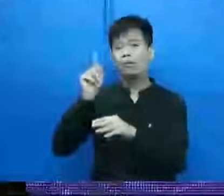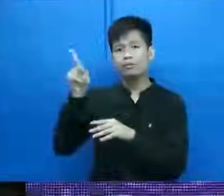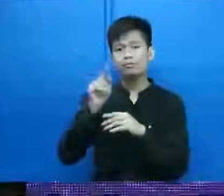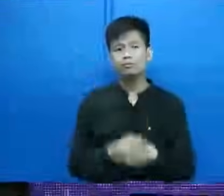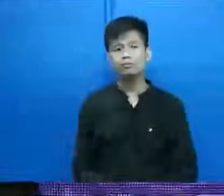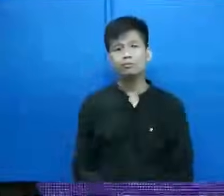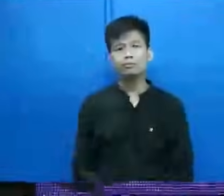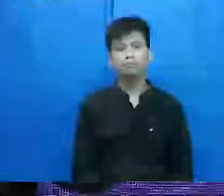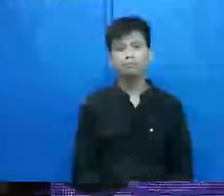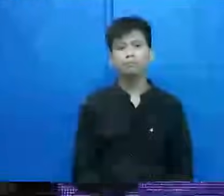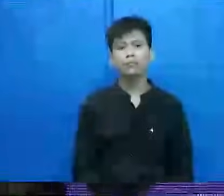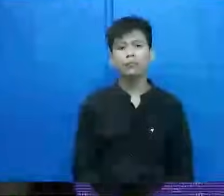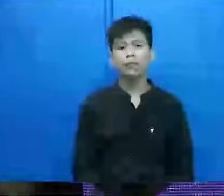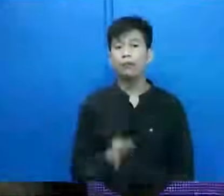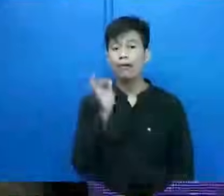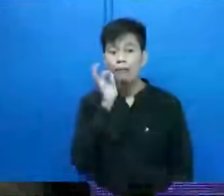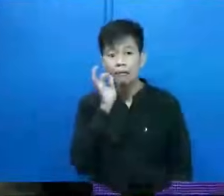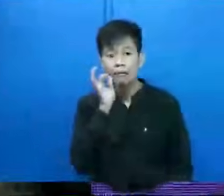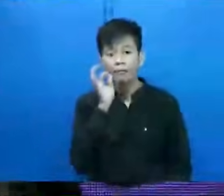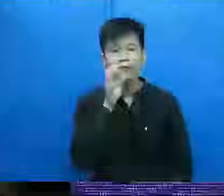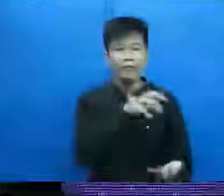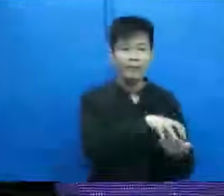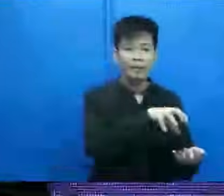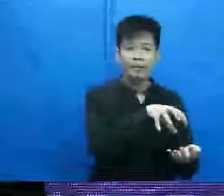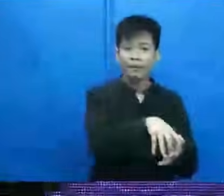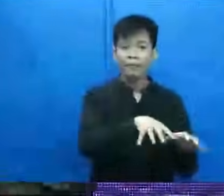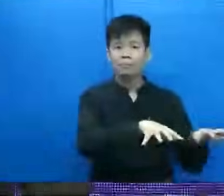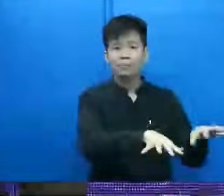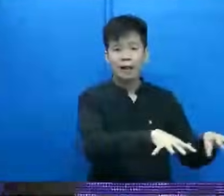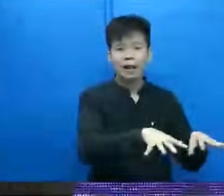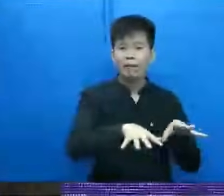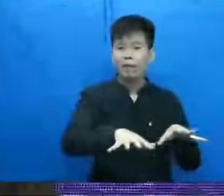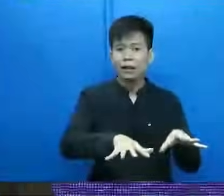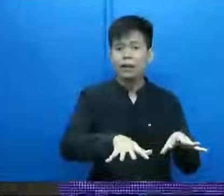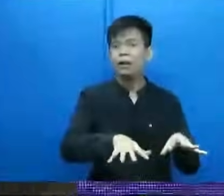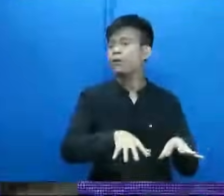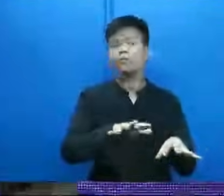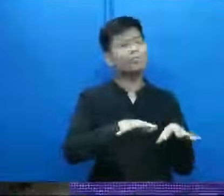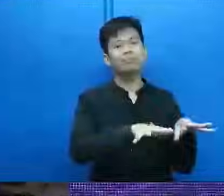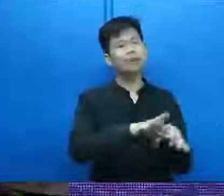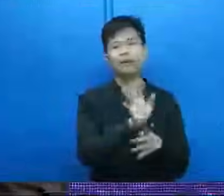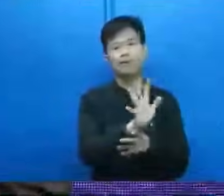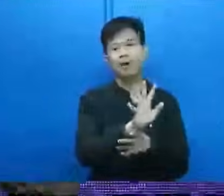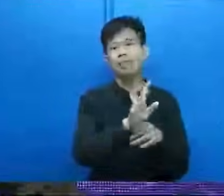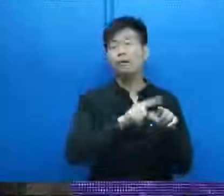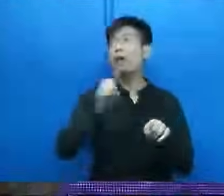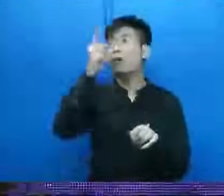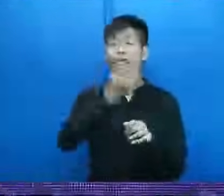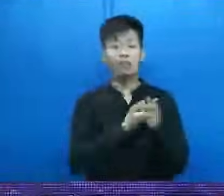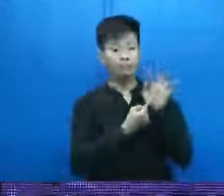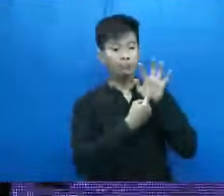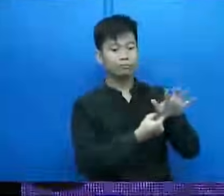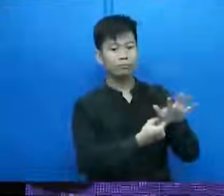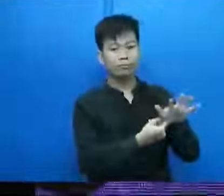Maaf, berbagai tempat yang kita kira banyak bencana, ternyata bukan bencana. Allah ingin tampakkan kepada kita orang-orang hebat yang sudah